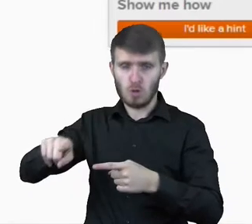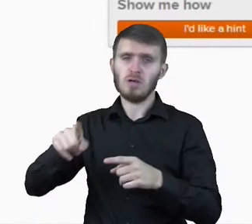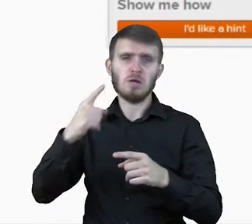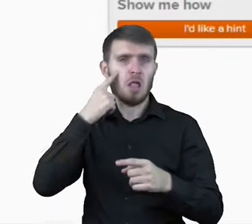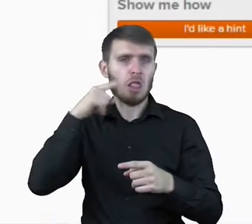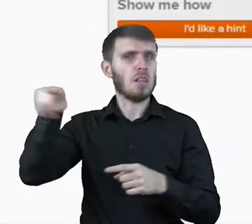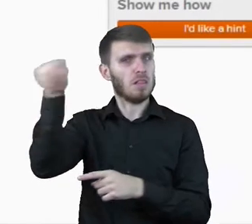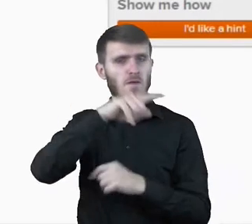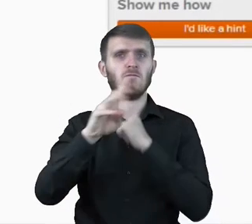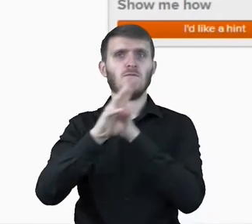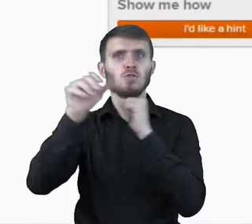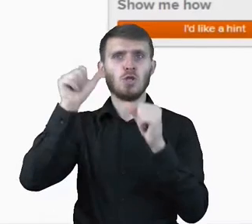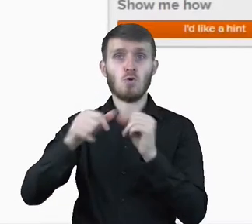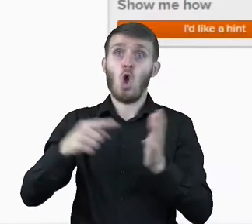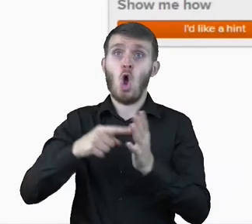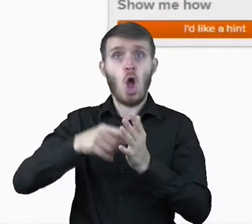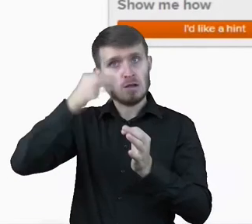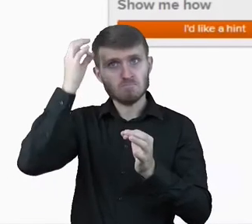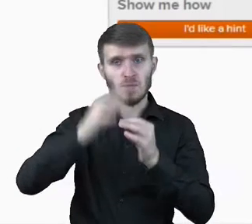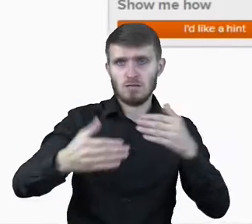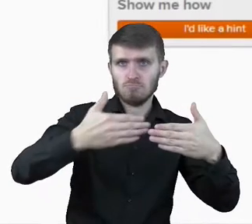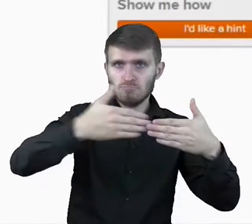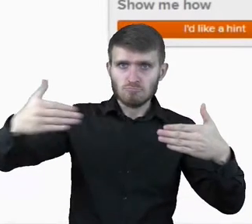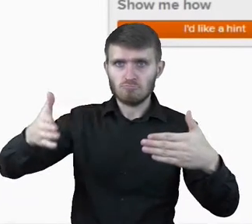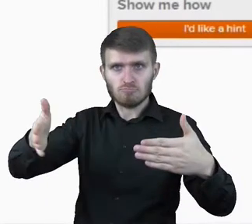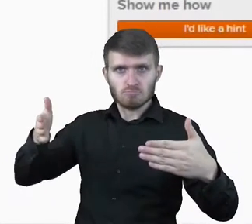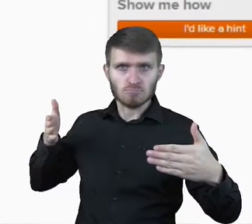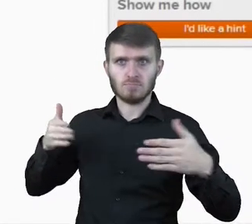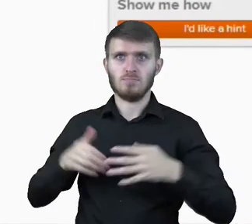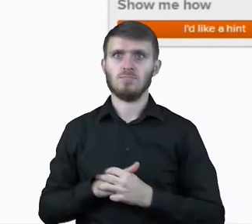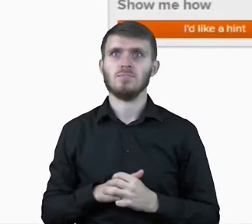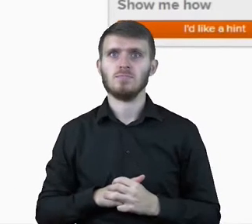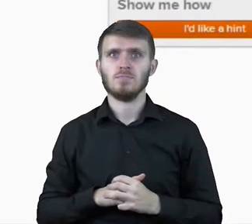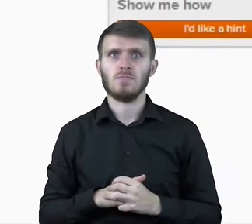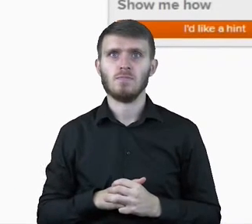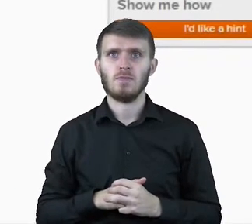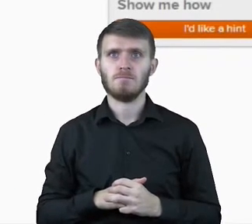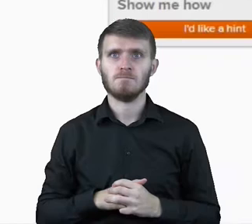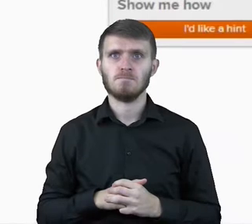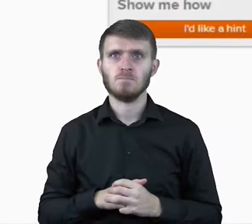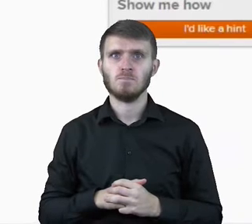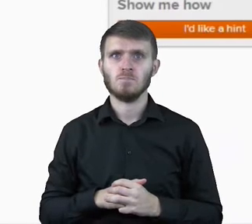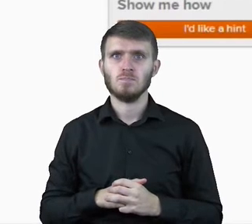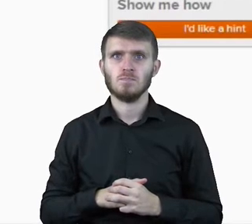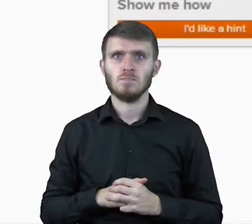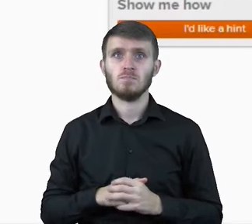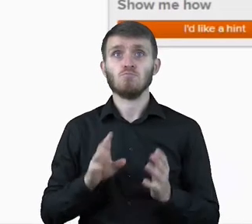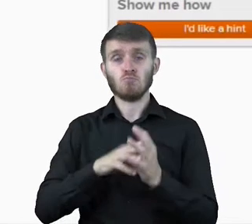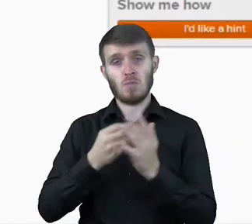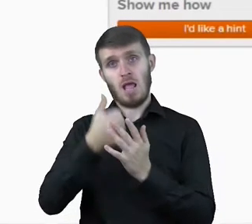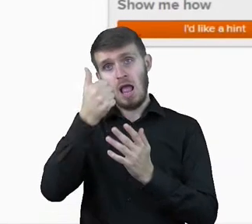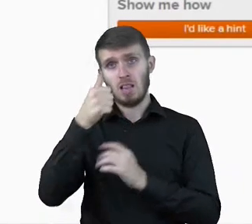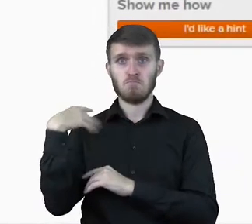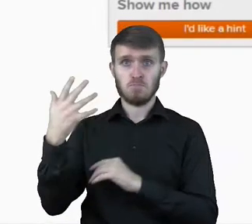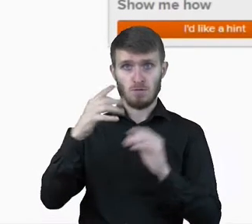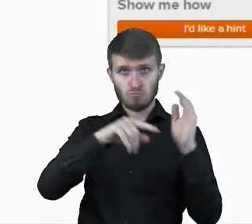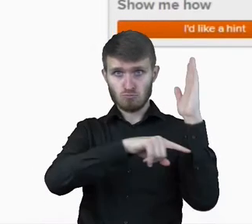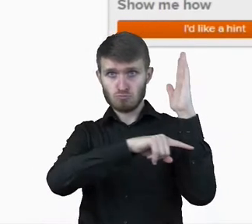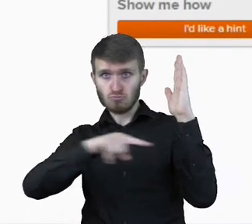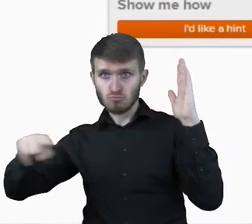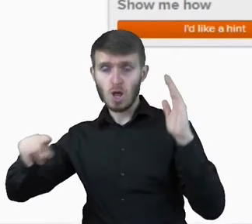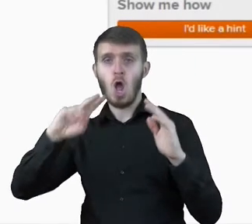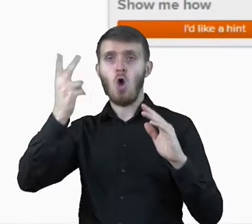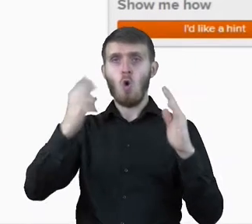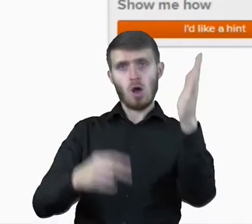90 stopni. Czyli jedno ramię idzie na przykład w prawą stronę, a drugie ramię idzie prosto do